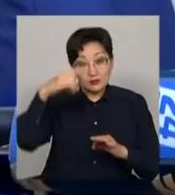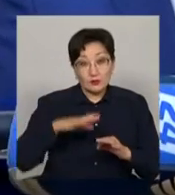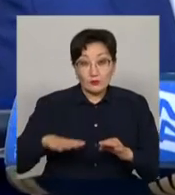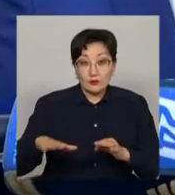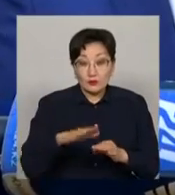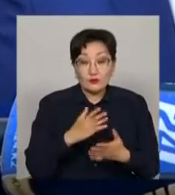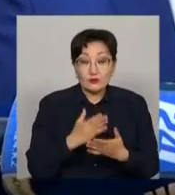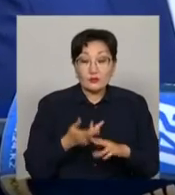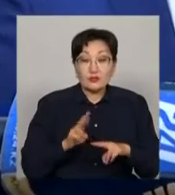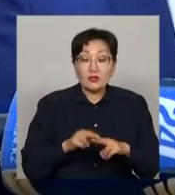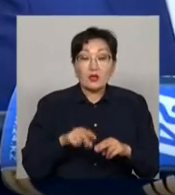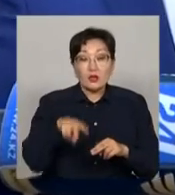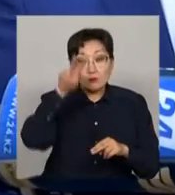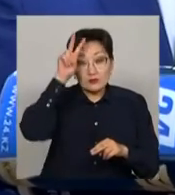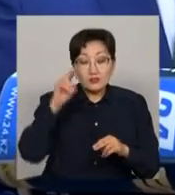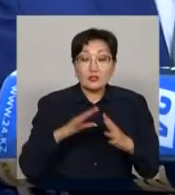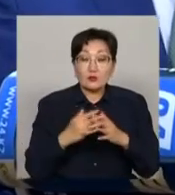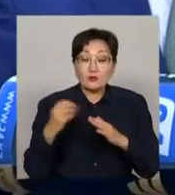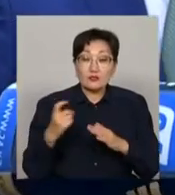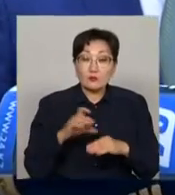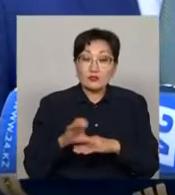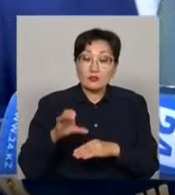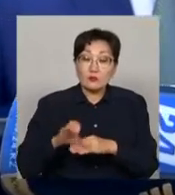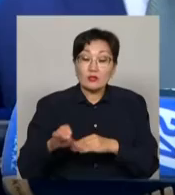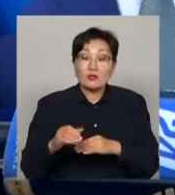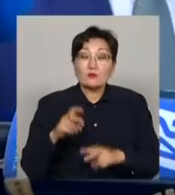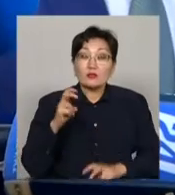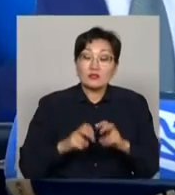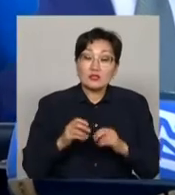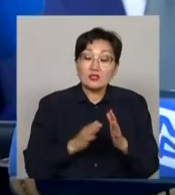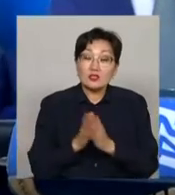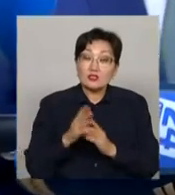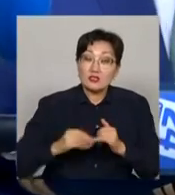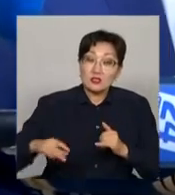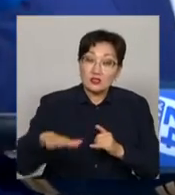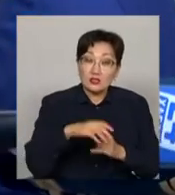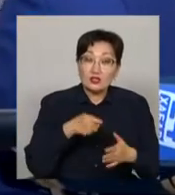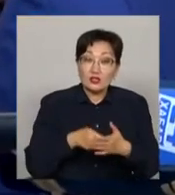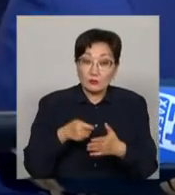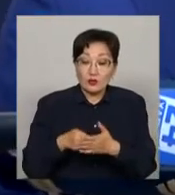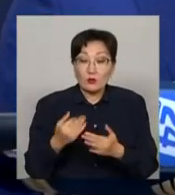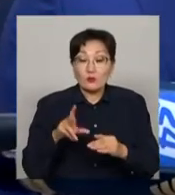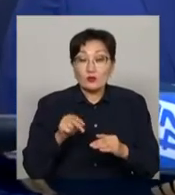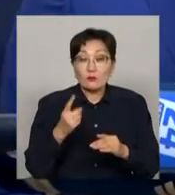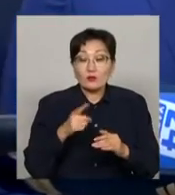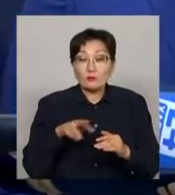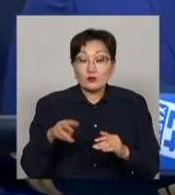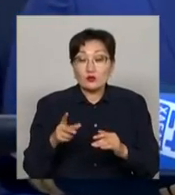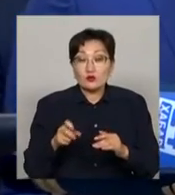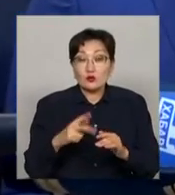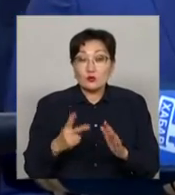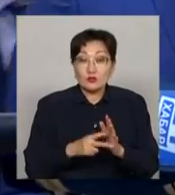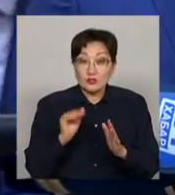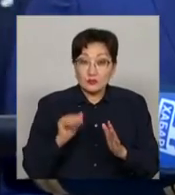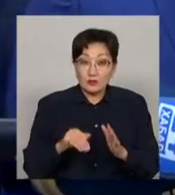байқалып отыр. Өйткені киіктер қазір ауыл шаруашылығы тауарын өндірушілердің егістіктеріне шығып жатыр. Бүгінгі таңда олардың саны 1,318,000-ға